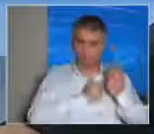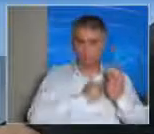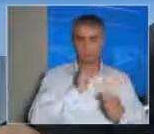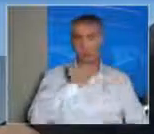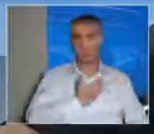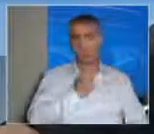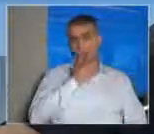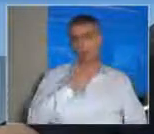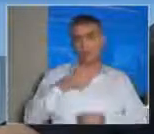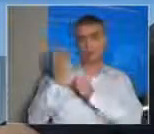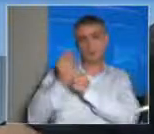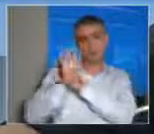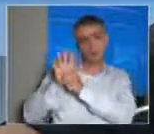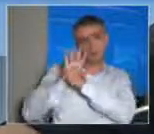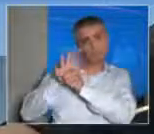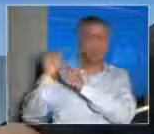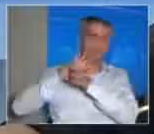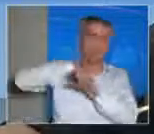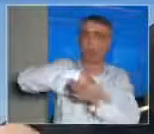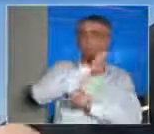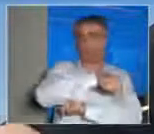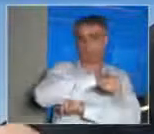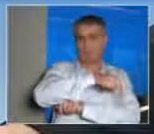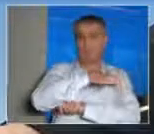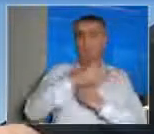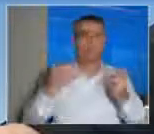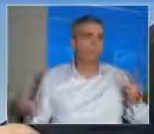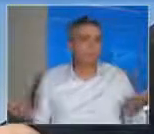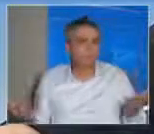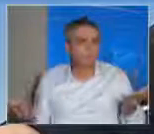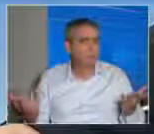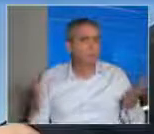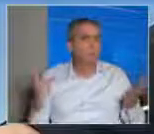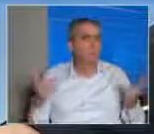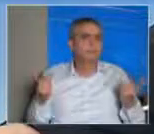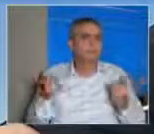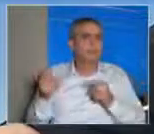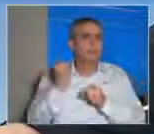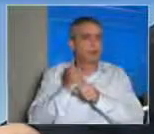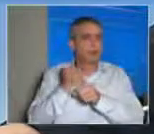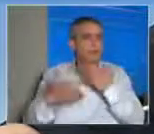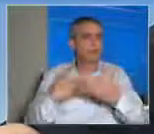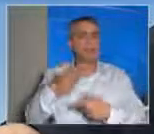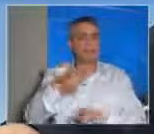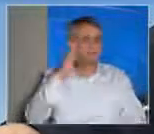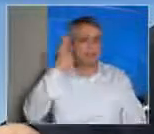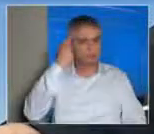לה רב, ואנחנו נצליח להשפיע עליה. אז עד כמה מתעסקים בזה? ככל שאתה